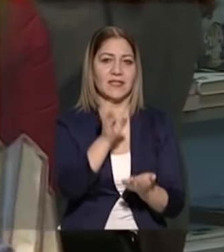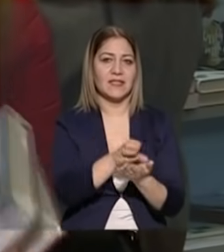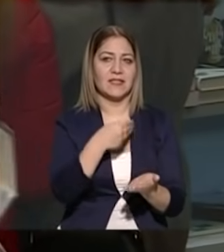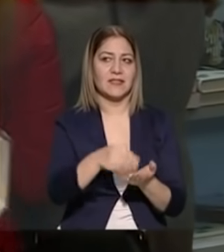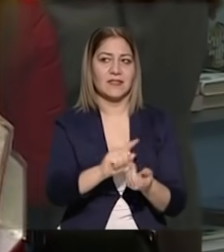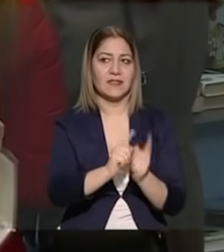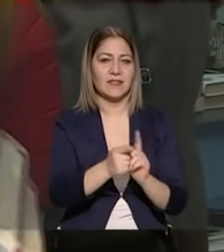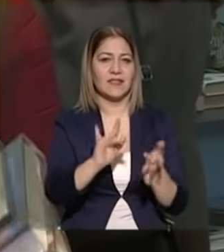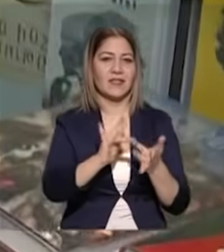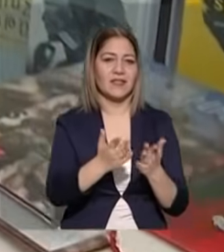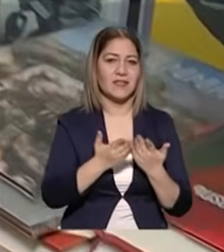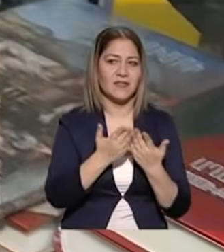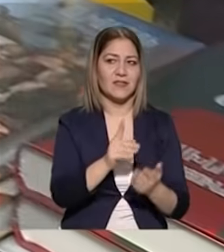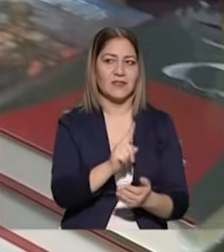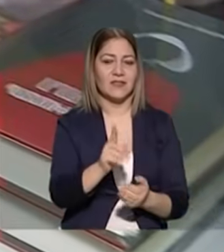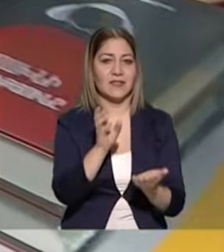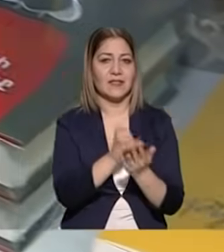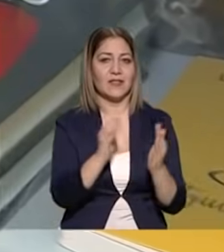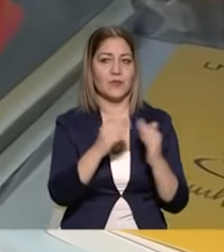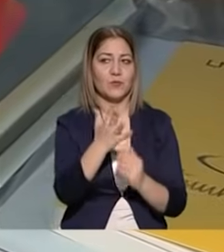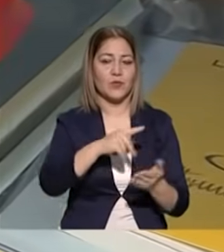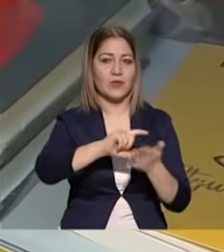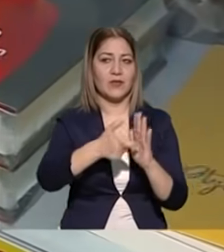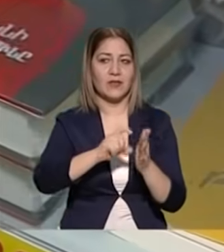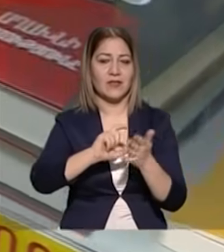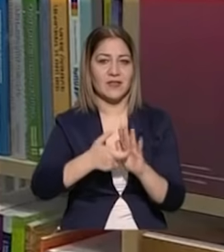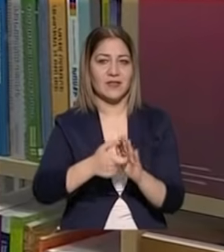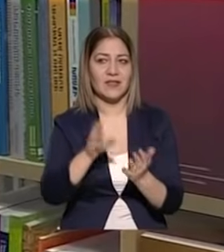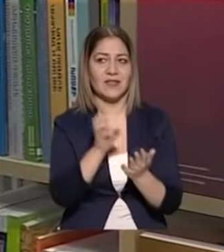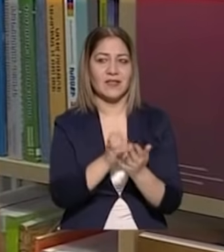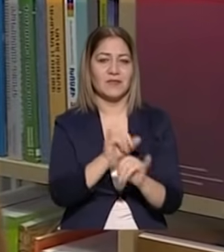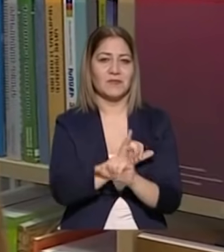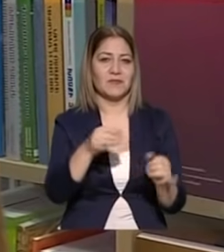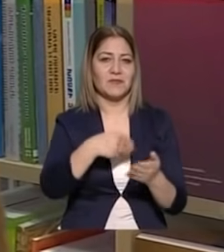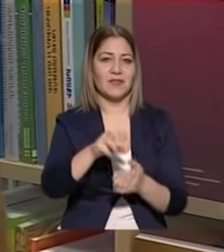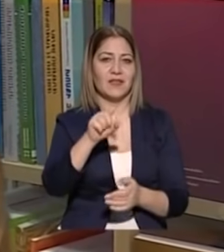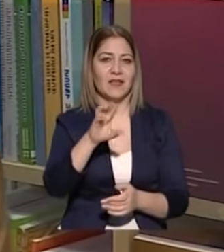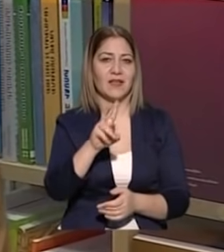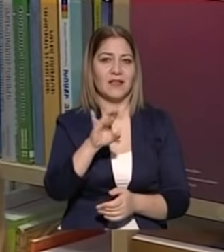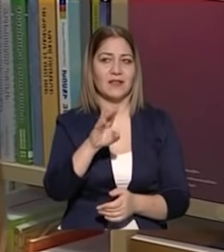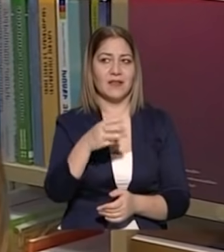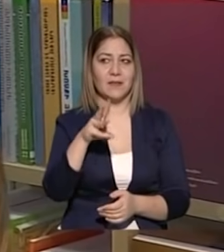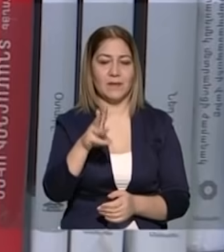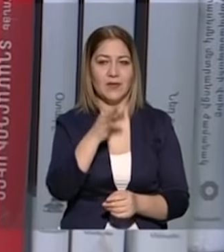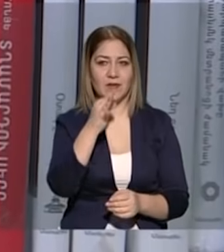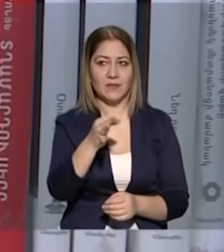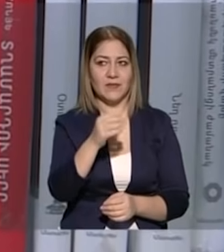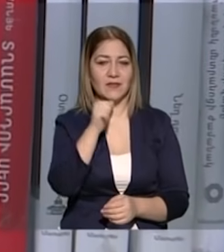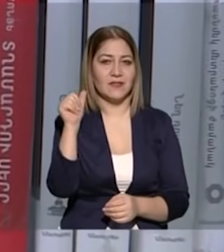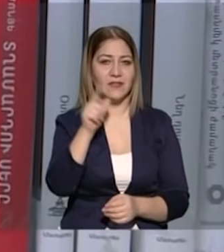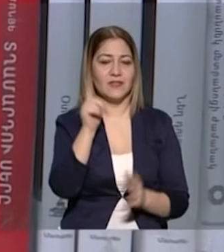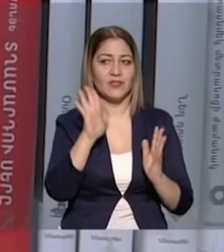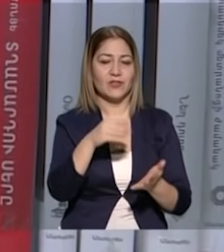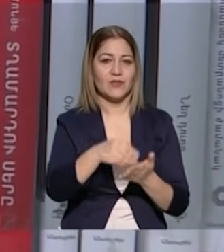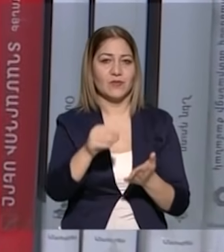այլ ոչ թե ինչ-որ էլեկտրոնային։ Գրքի տան բոլոր բաժիններում մթնոլորտը գրքոտ էր։ Հեղինե Մեդոյանն ասում է, վերջին տարիներին նախընտրում էին